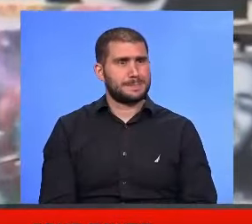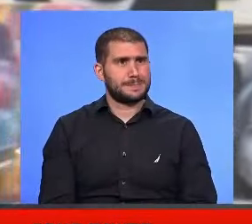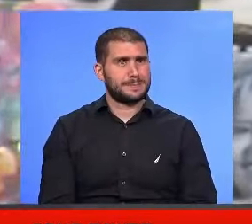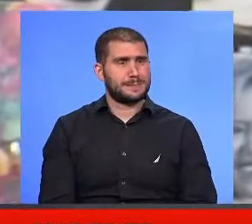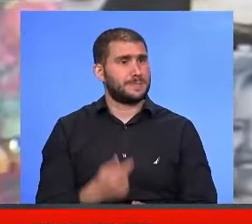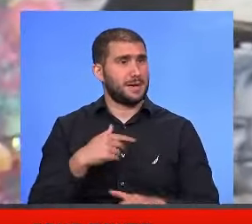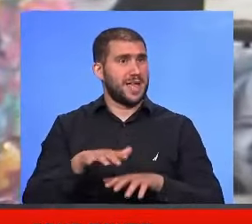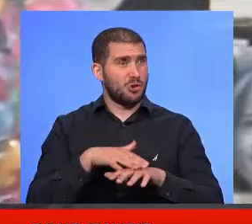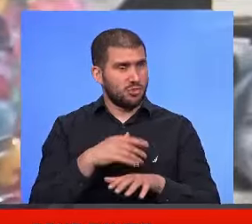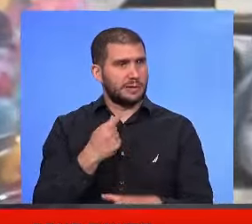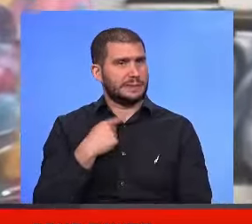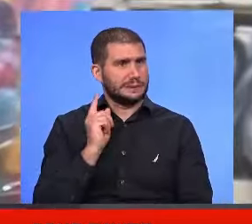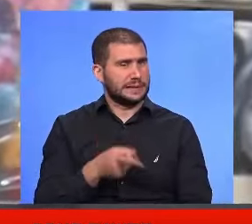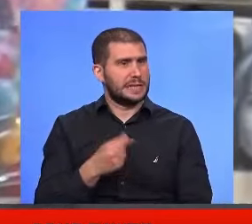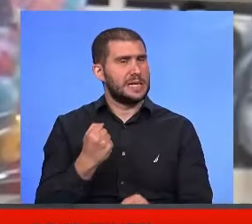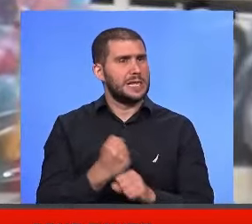because